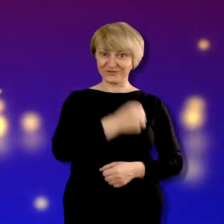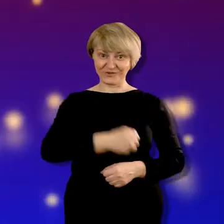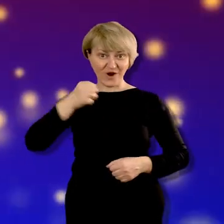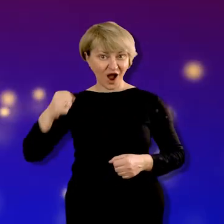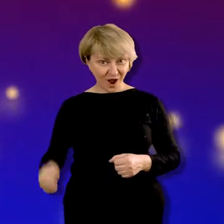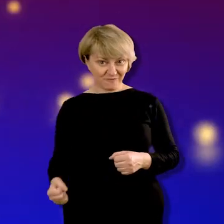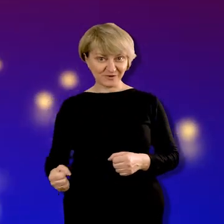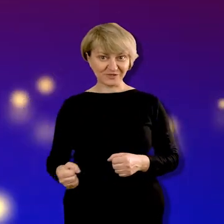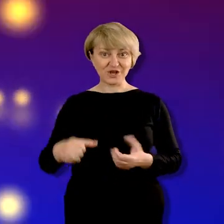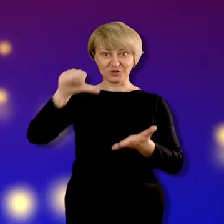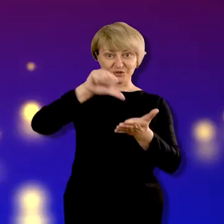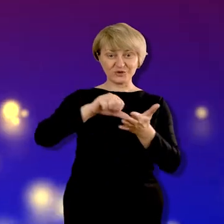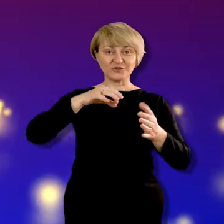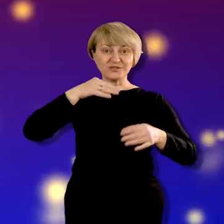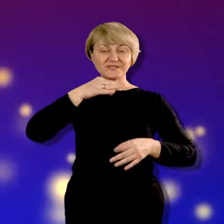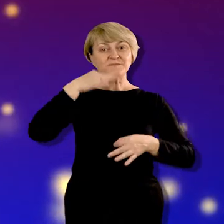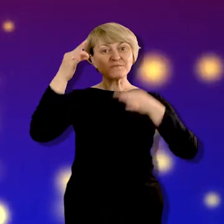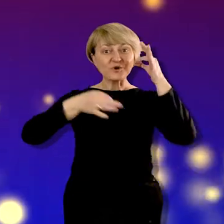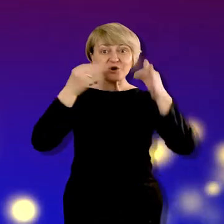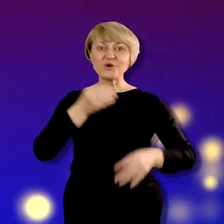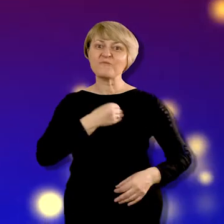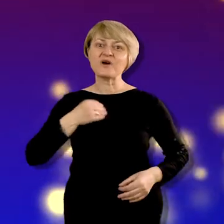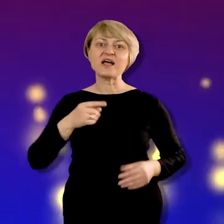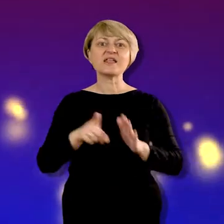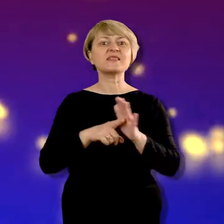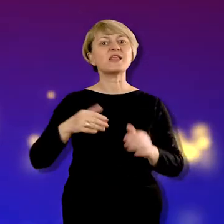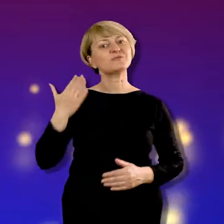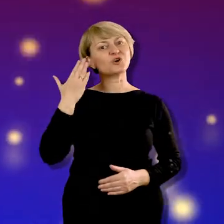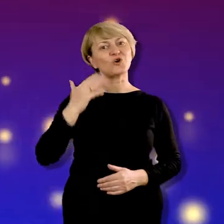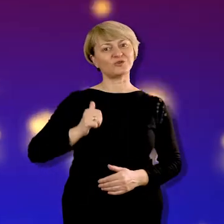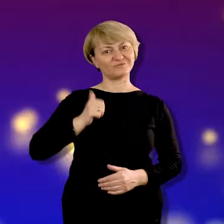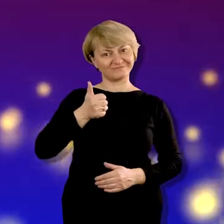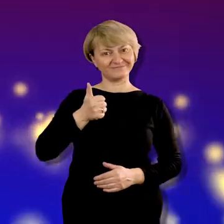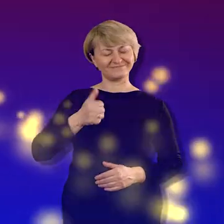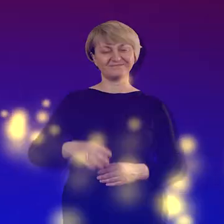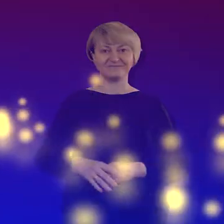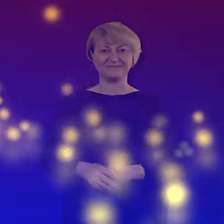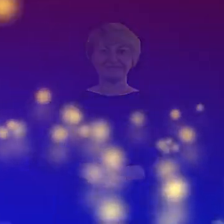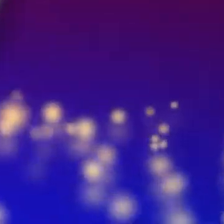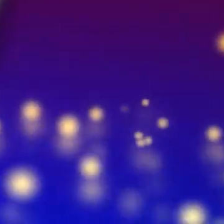ambasadorką stolicy polskiej piosenki, co jest dla mnie ogromnym wyróżnieniem i zaszczytem.